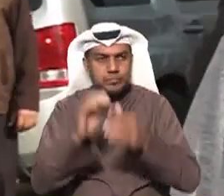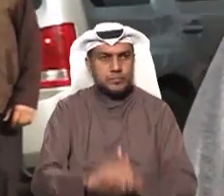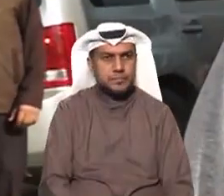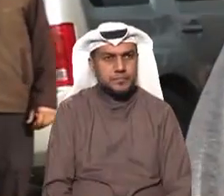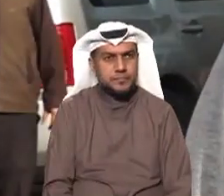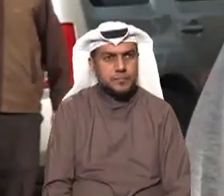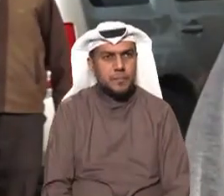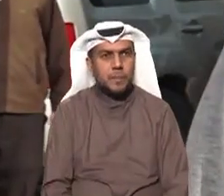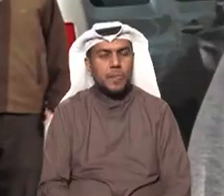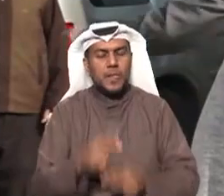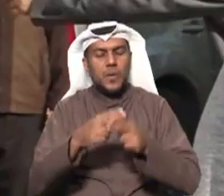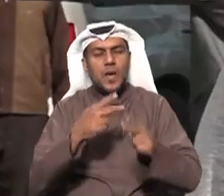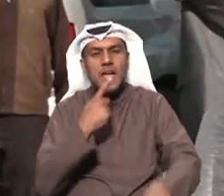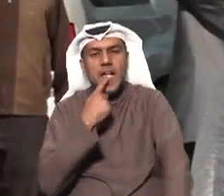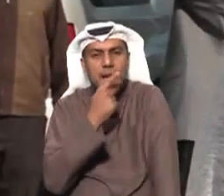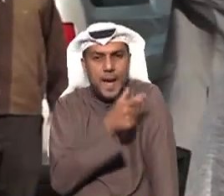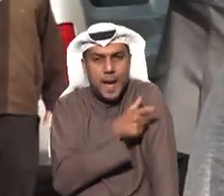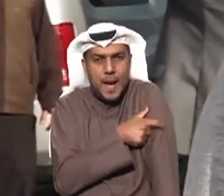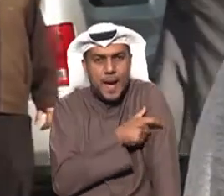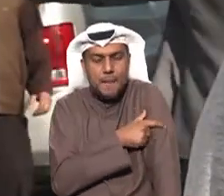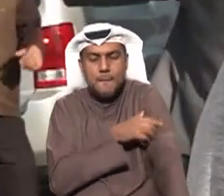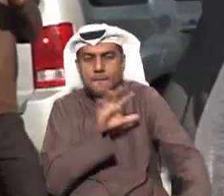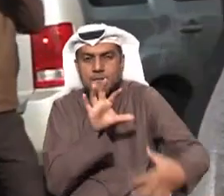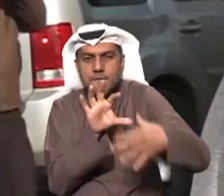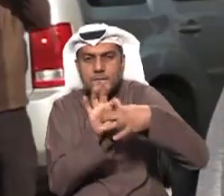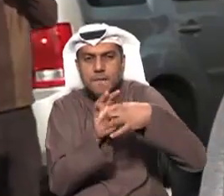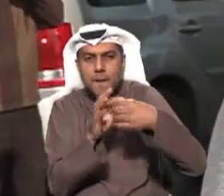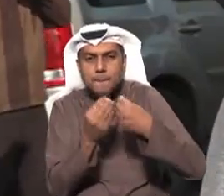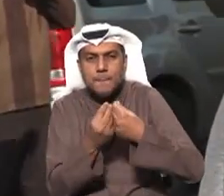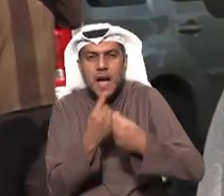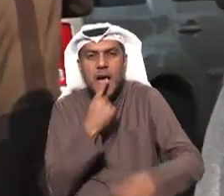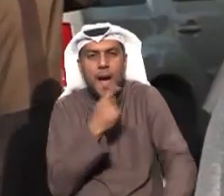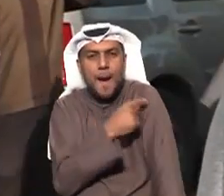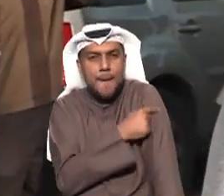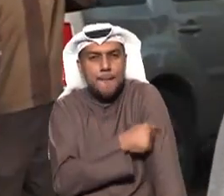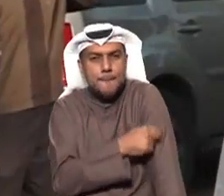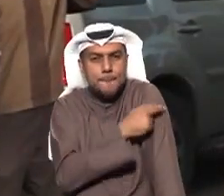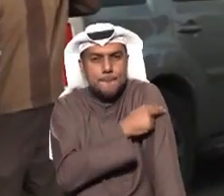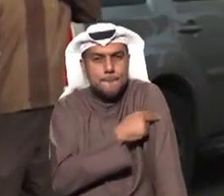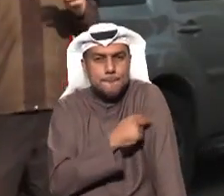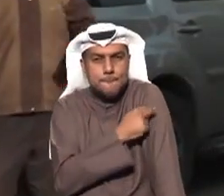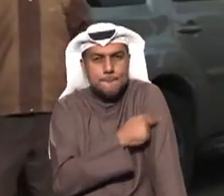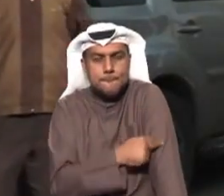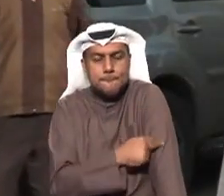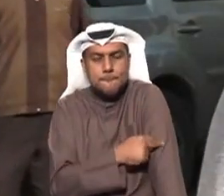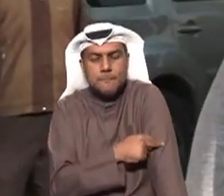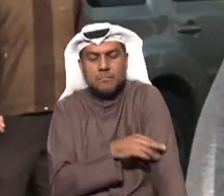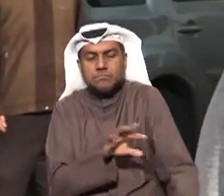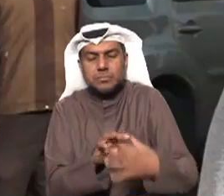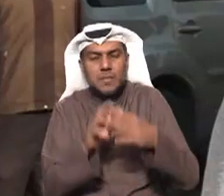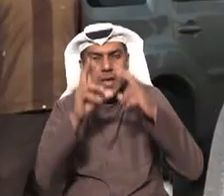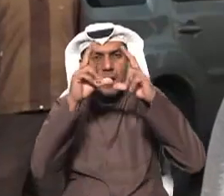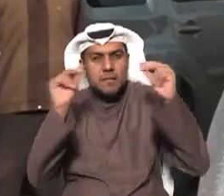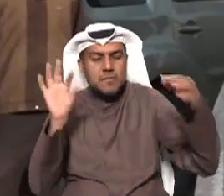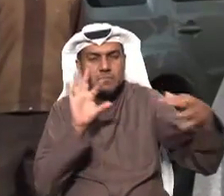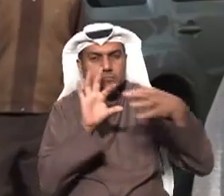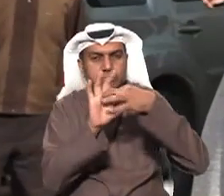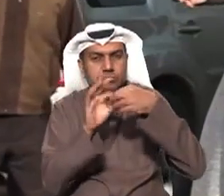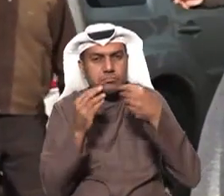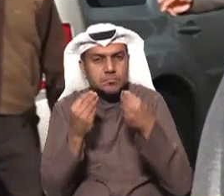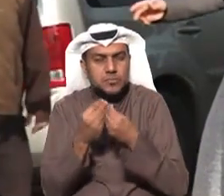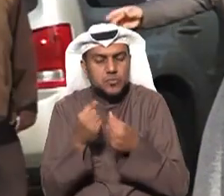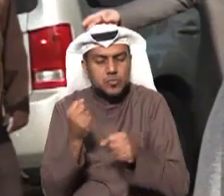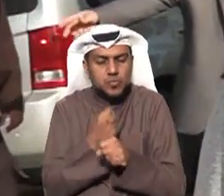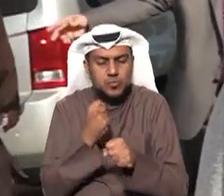الكويتي بالتنسيق مع الصليب الأحمر اللبناني للنداء الإنساني الذي يوجه من قبل مخيم